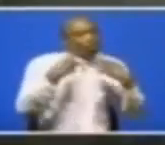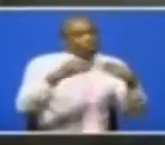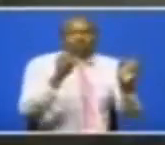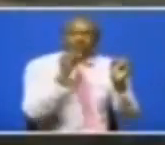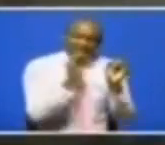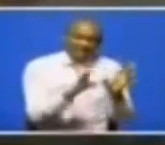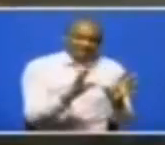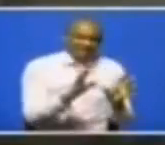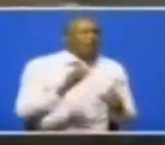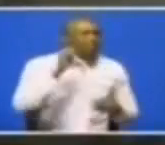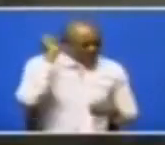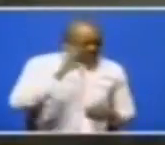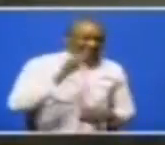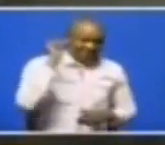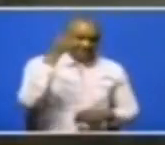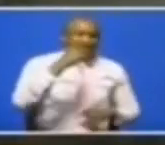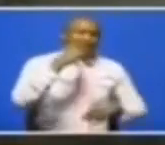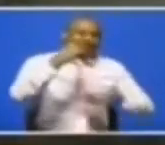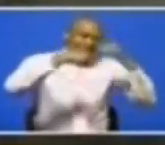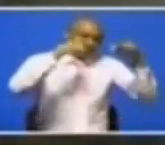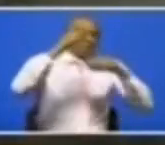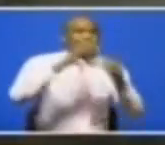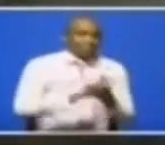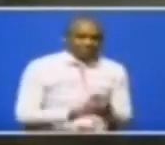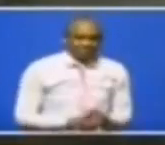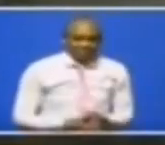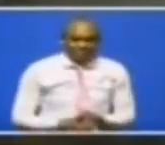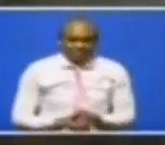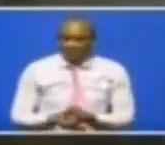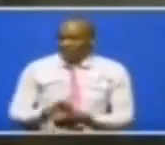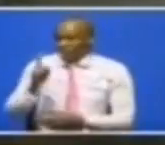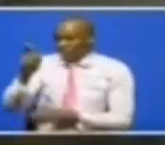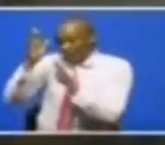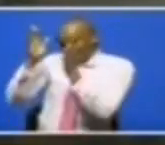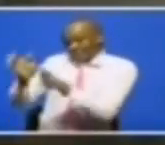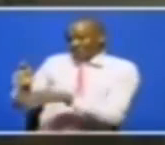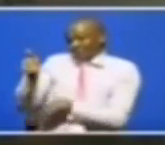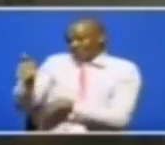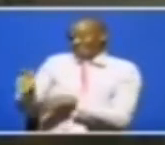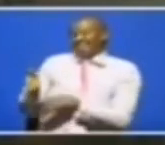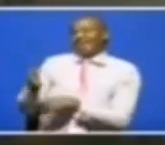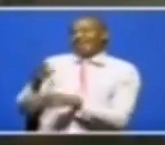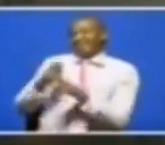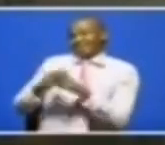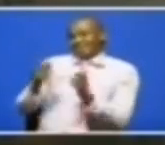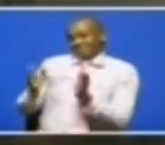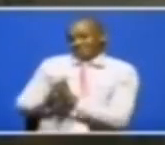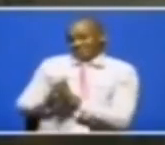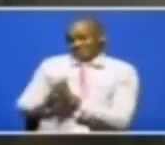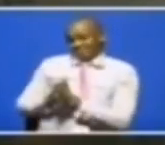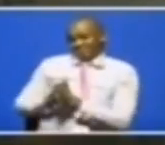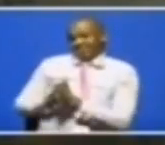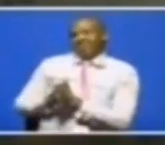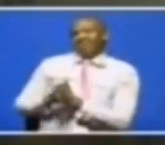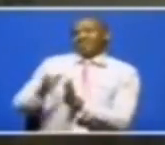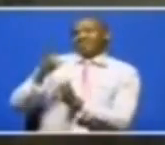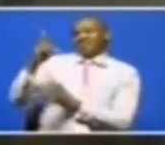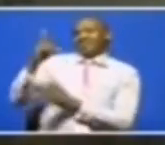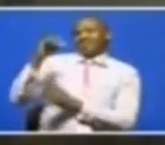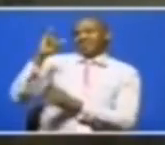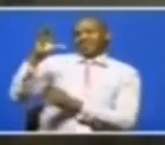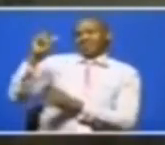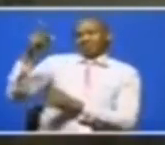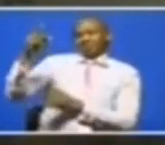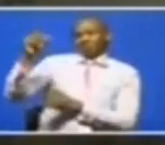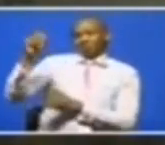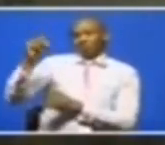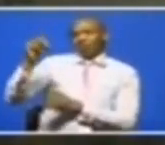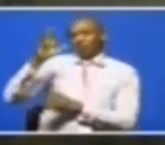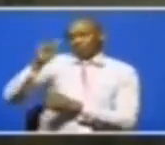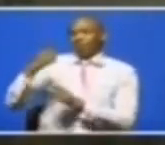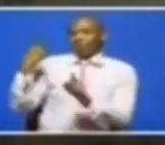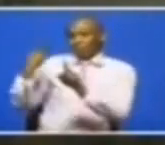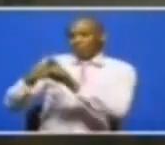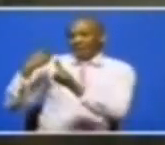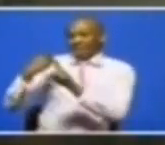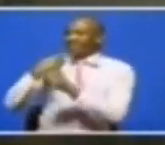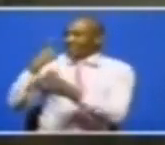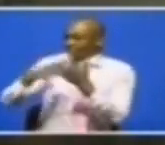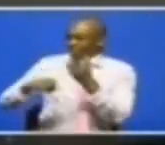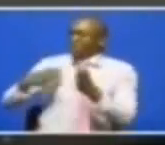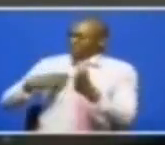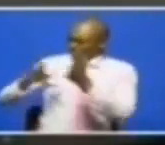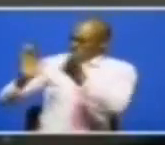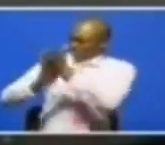kitu. Lazima Kenya isonge tu mbele. Kuna mmoja hapa anajiita The Mighty Dixon kutoka kaunti ya Kwale, anasema